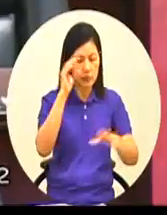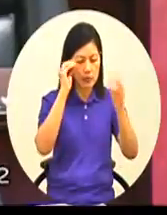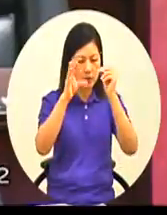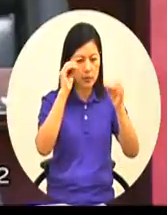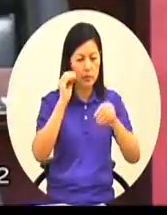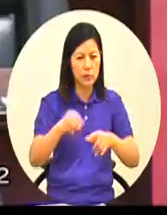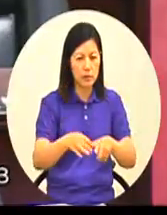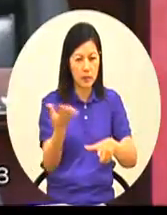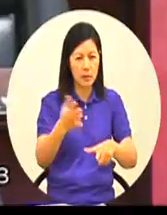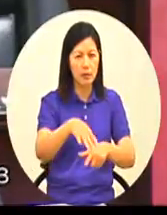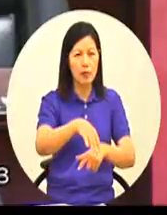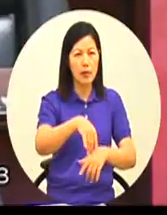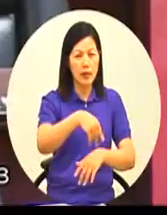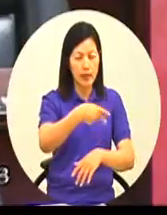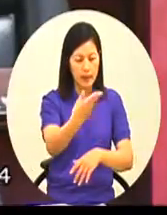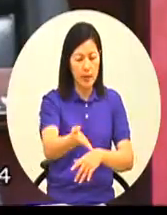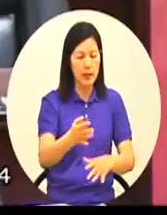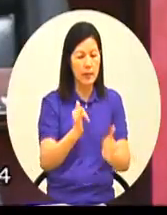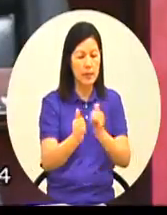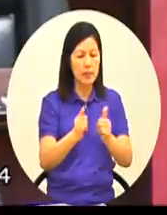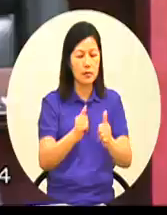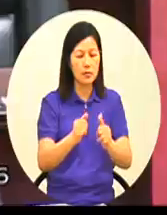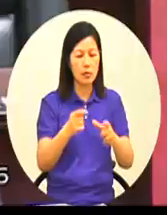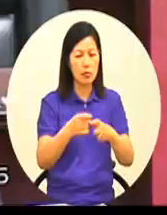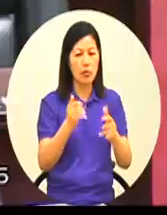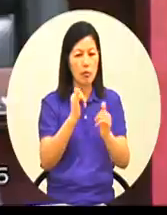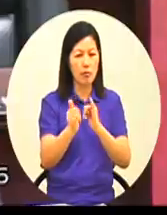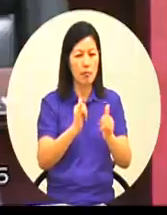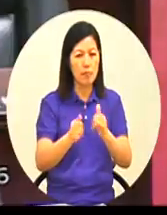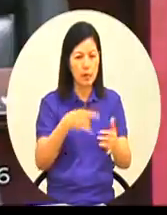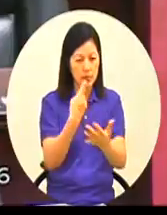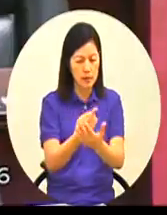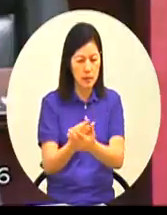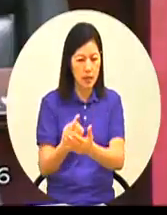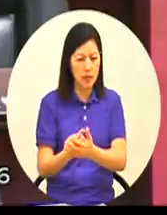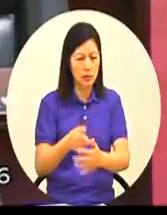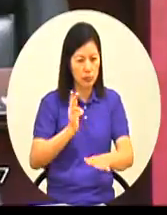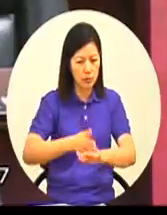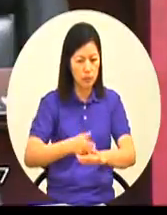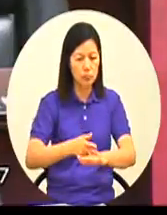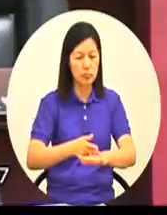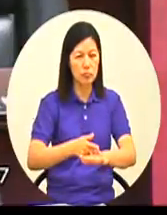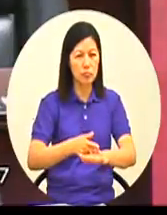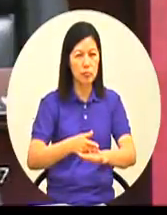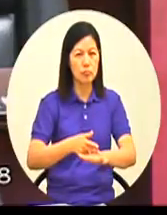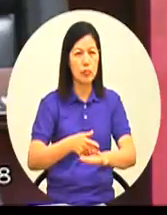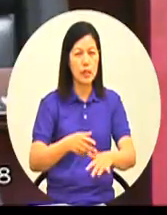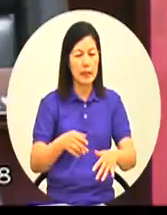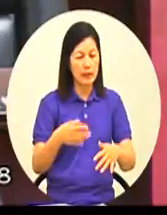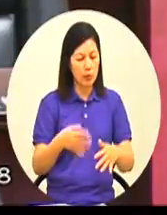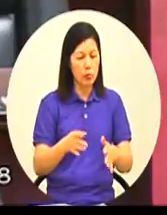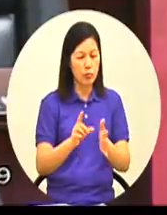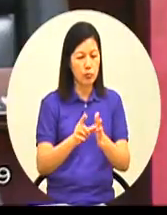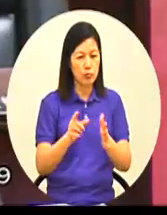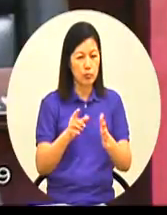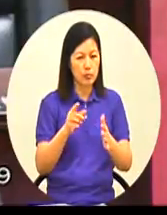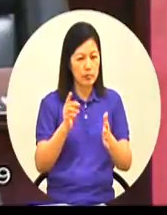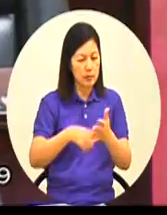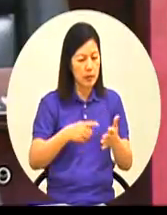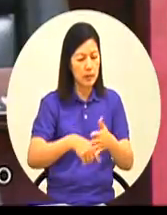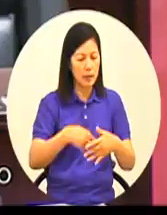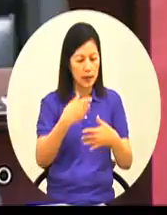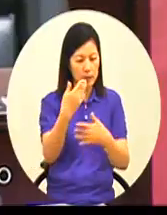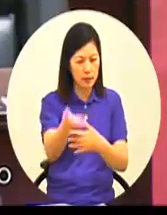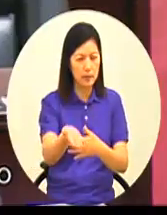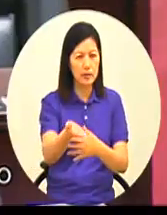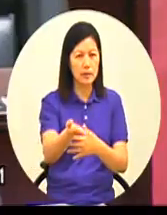开放让市民参与、公民参与的一个重要的一些手段。所以我想是不是简单请我们的主委